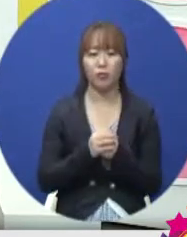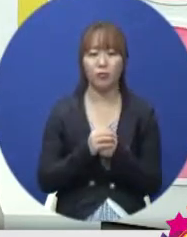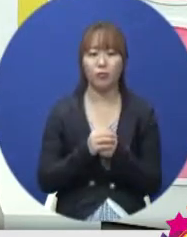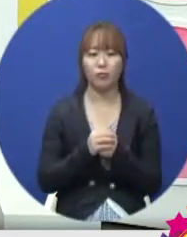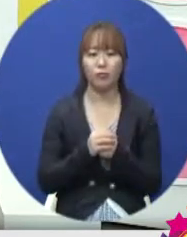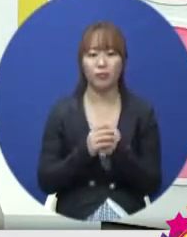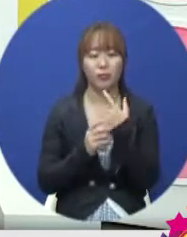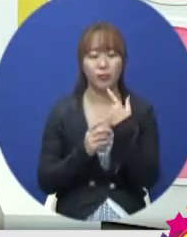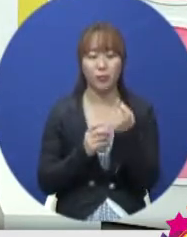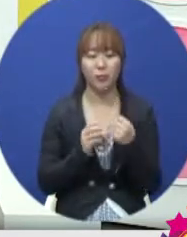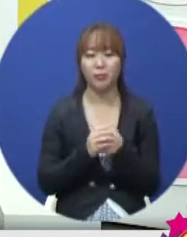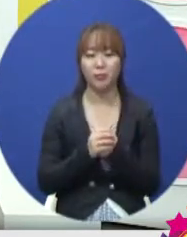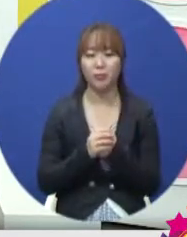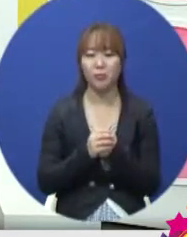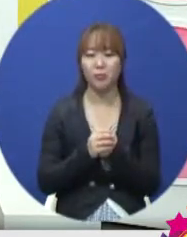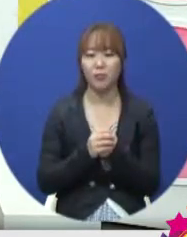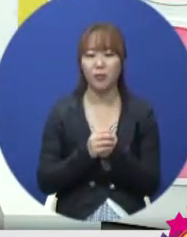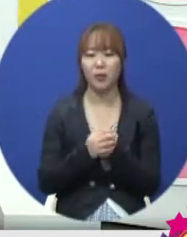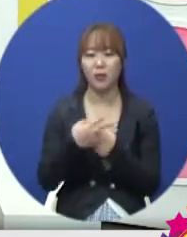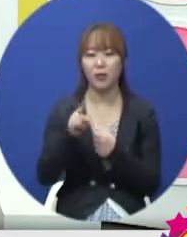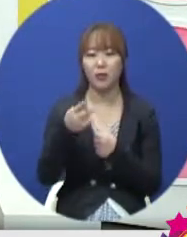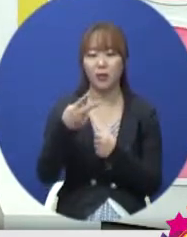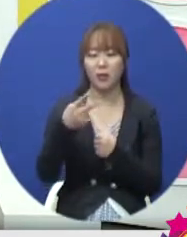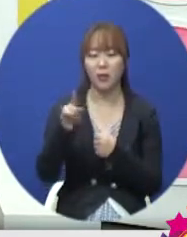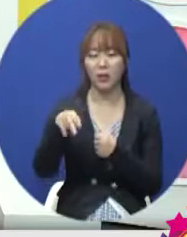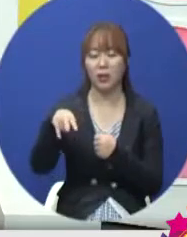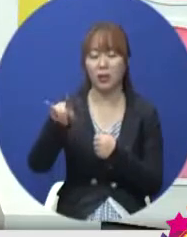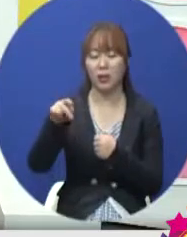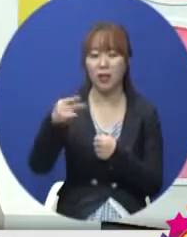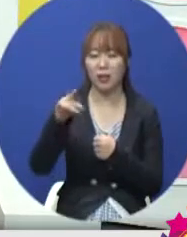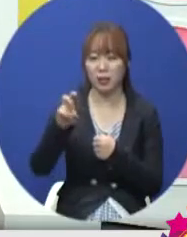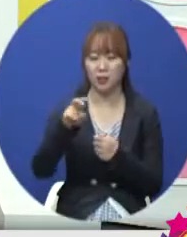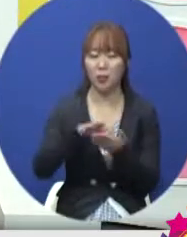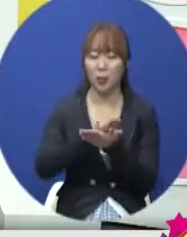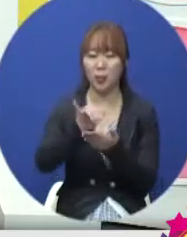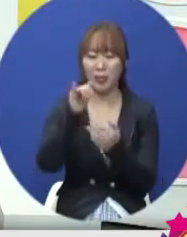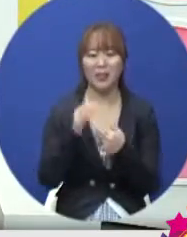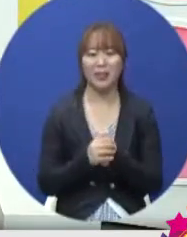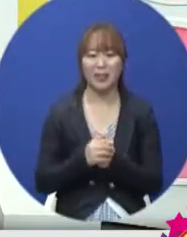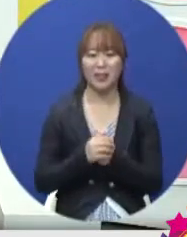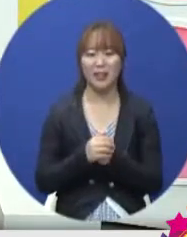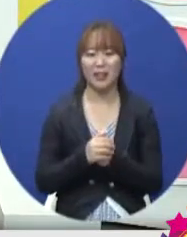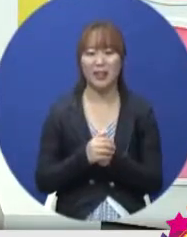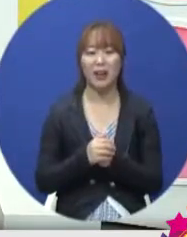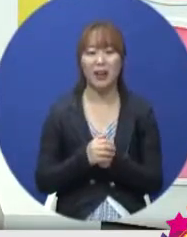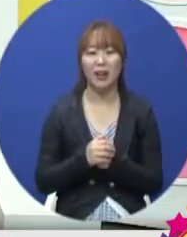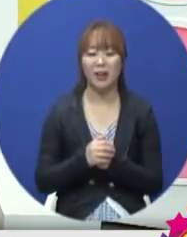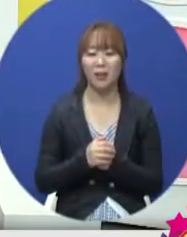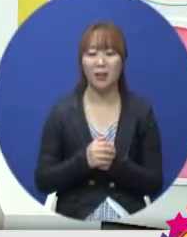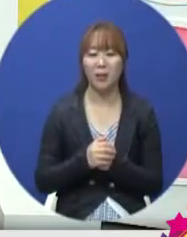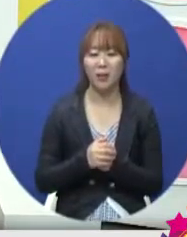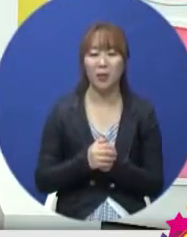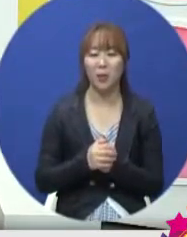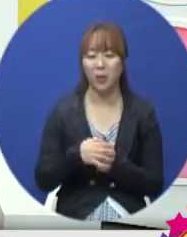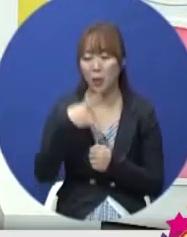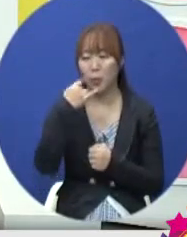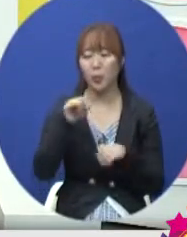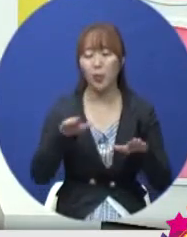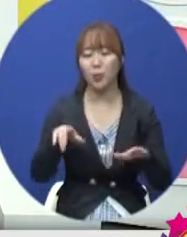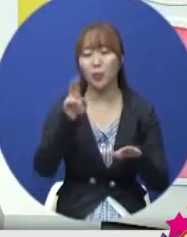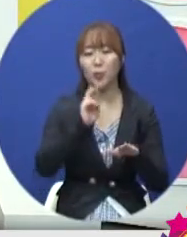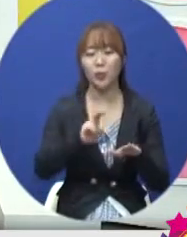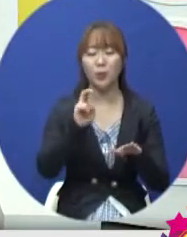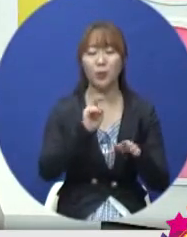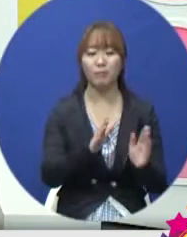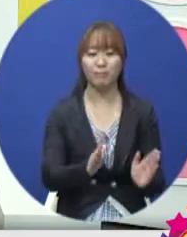영화제 펼쳐지잖아요. 그죠, 전주 어머니? 대사슴 놀이 있잖아. 대사슴 놀이 있고. 맞아요. 예. 네, 네. 어머님, 그러면 오늘 무슨 노래 해